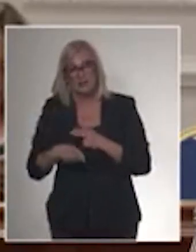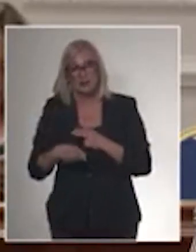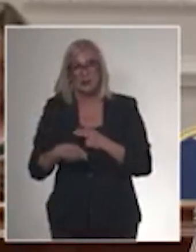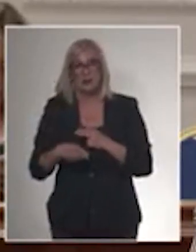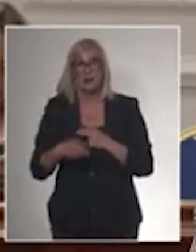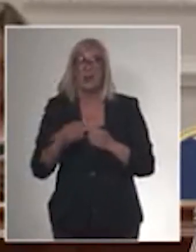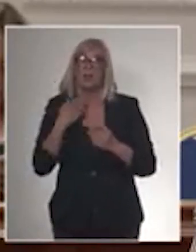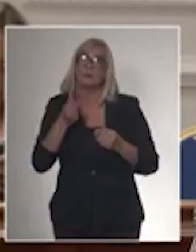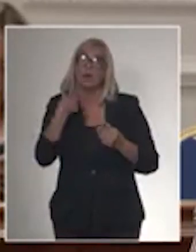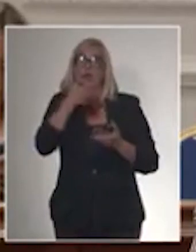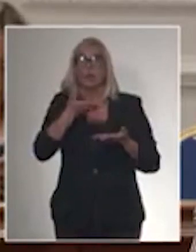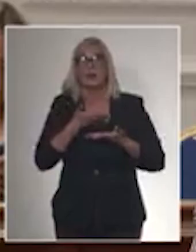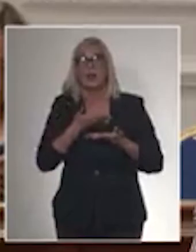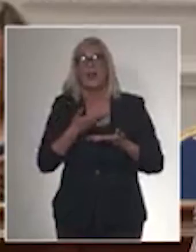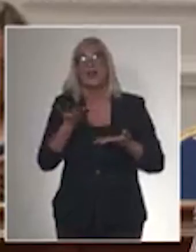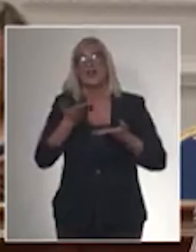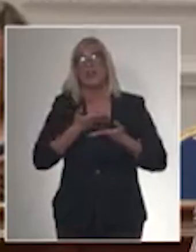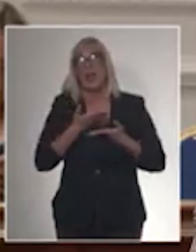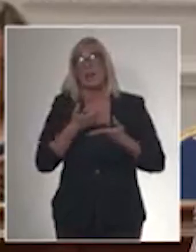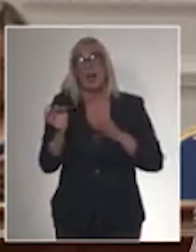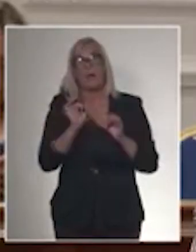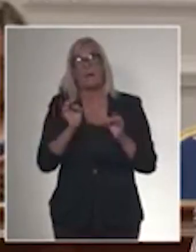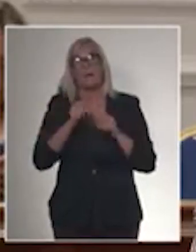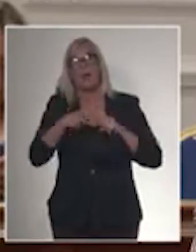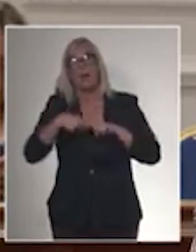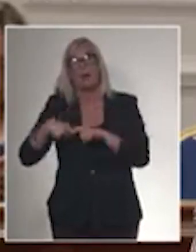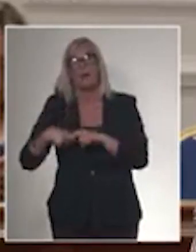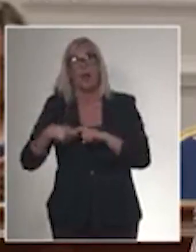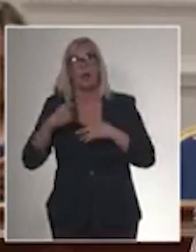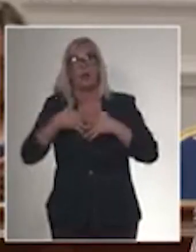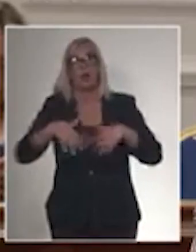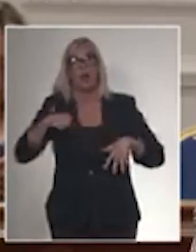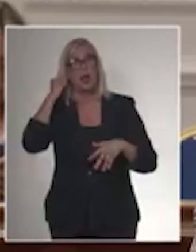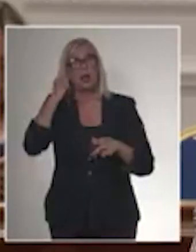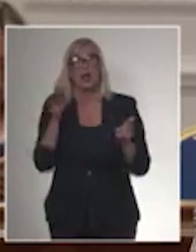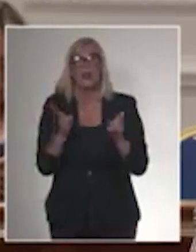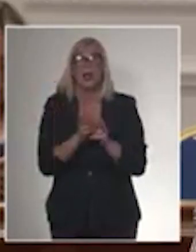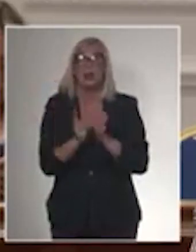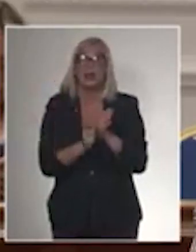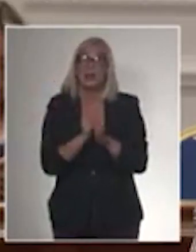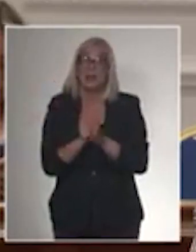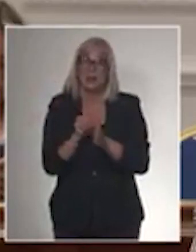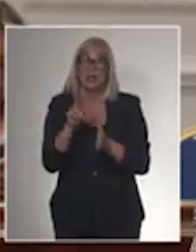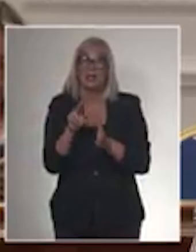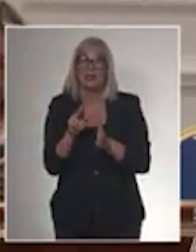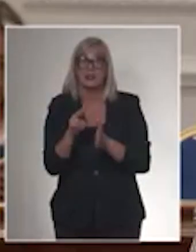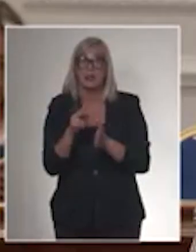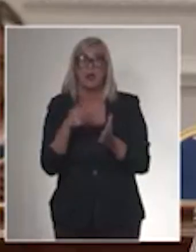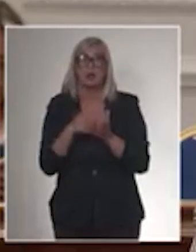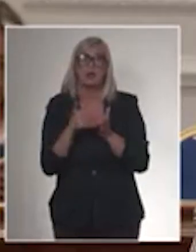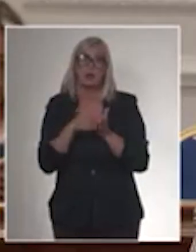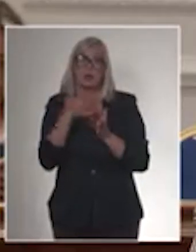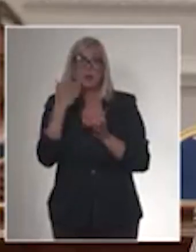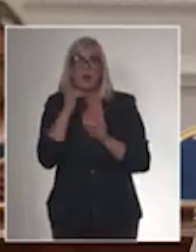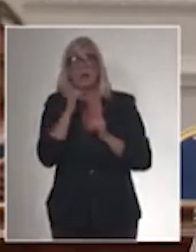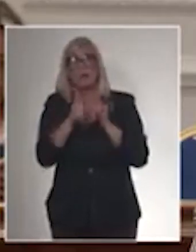нуди побезбедна поврзаност со границата со Косово, ќе го намали времето потрошено на патување, а и